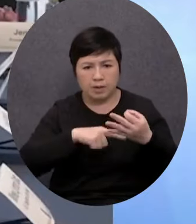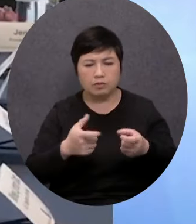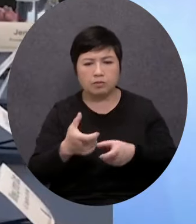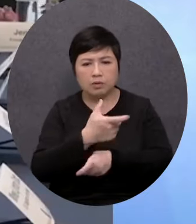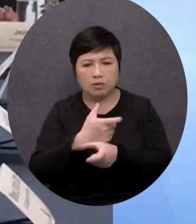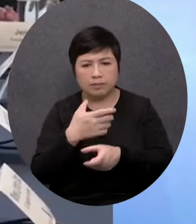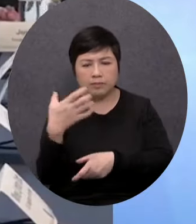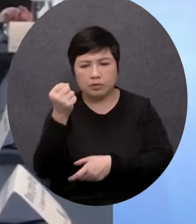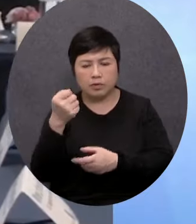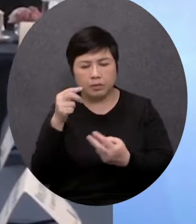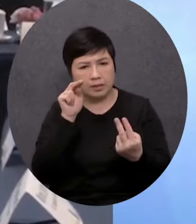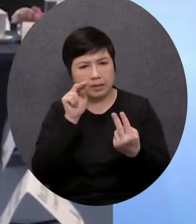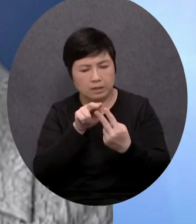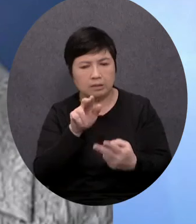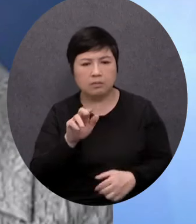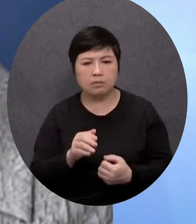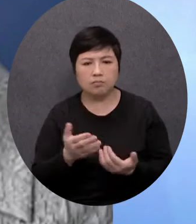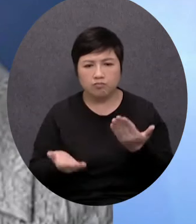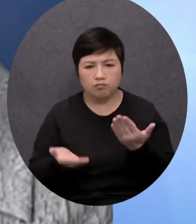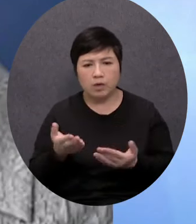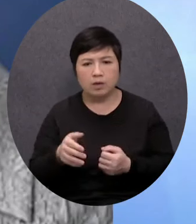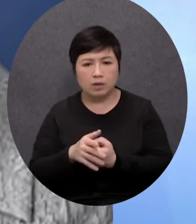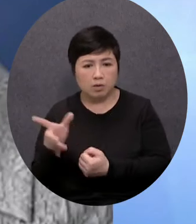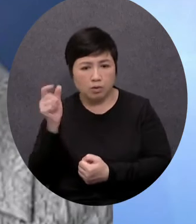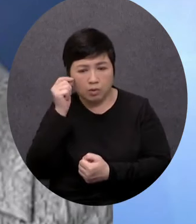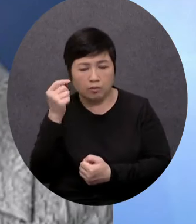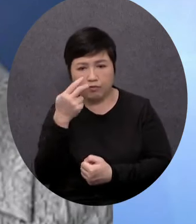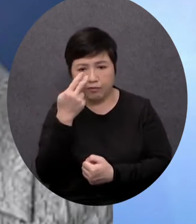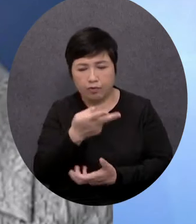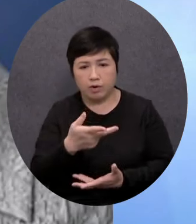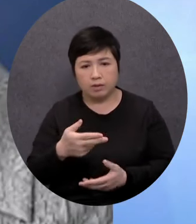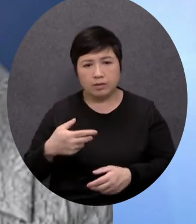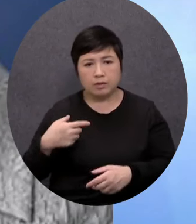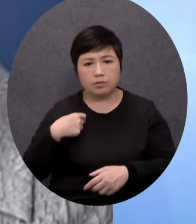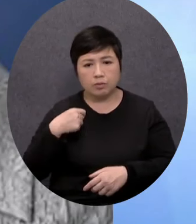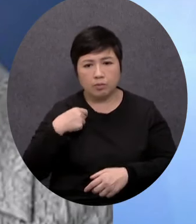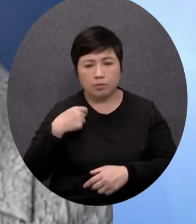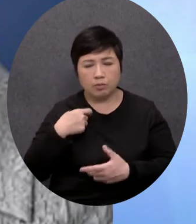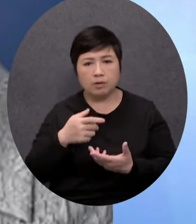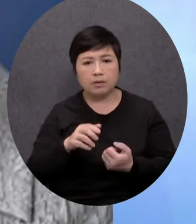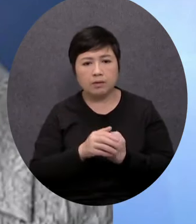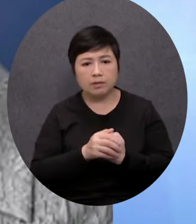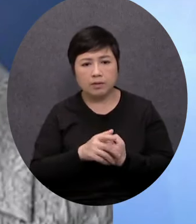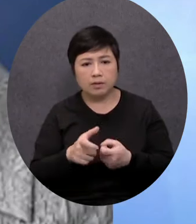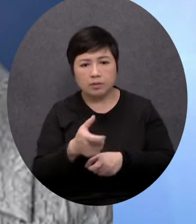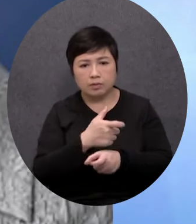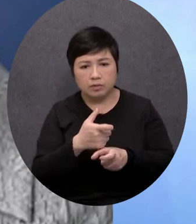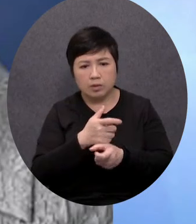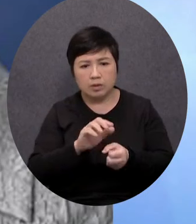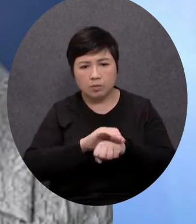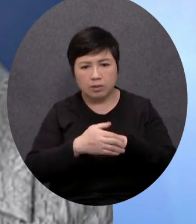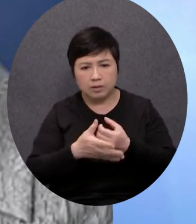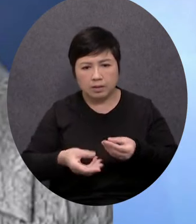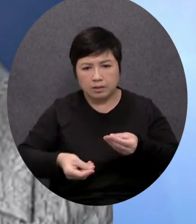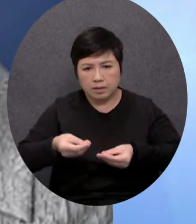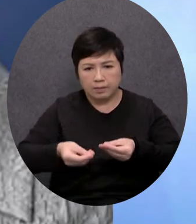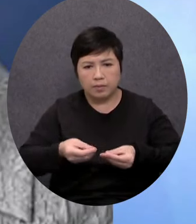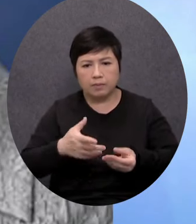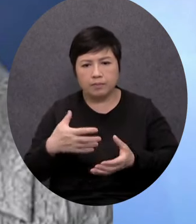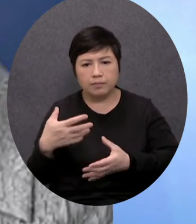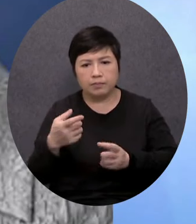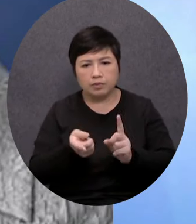長藍佛安會面。而在耶倫展開訪華行程之際，商務部國際貿易談判代表兼副部長